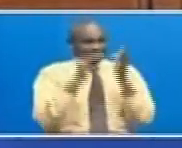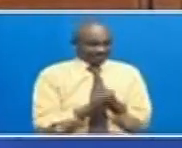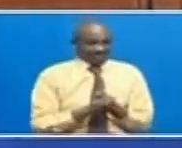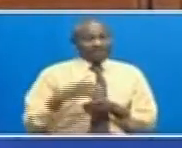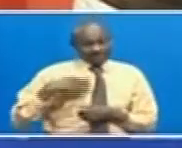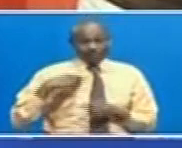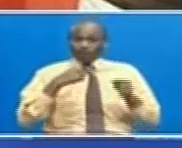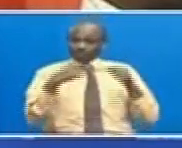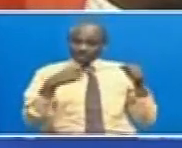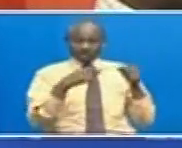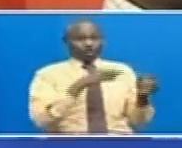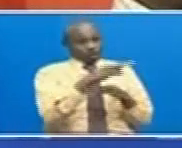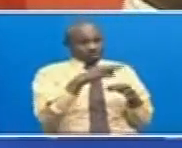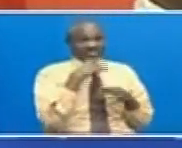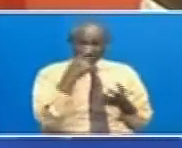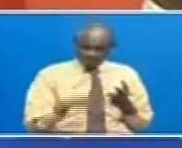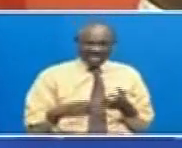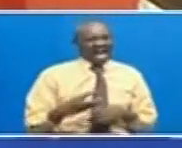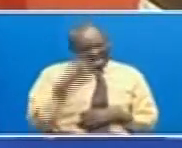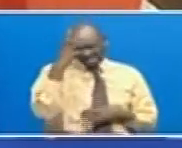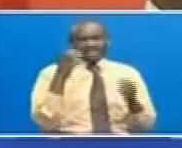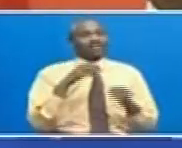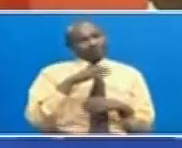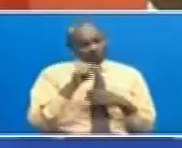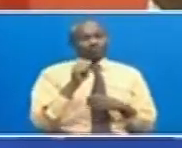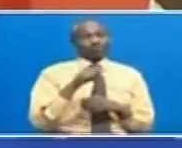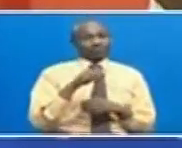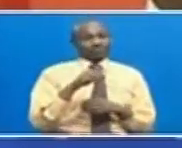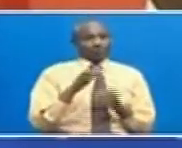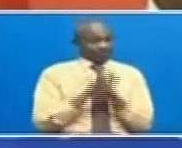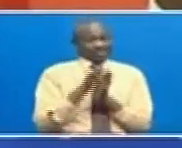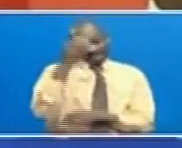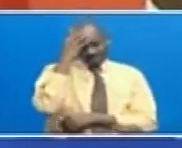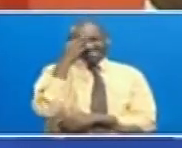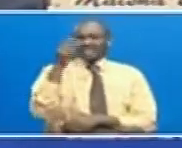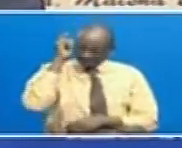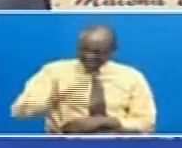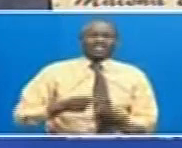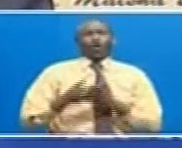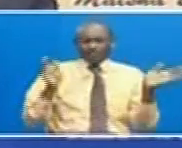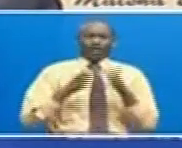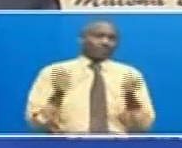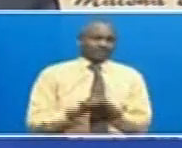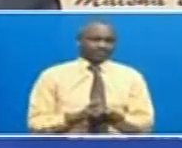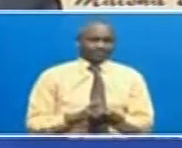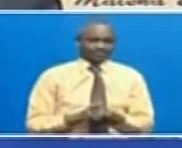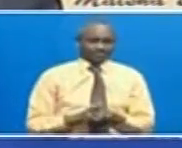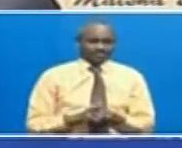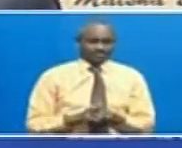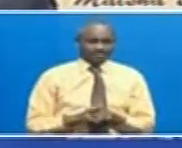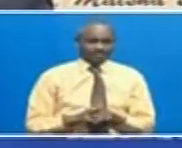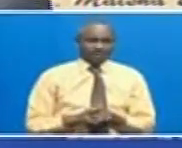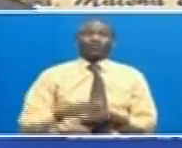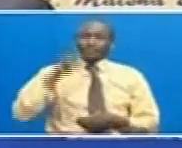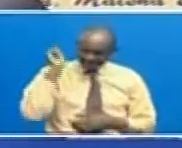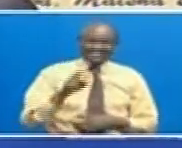katika upinzani sasa wanaonekana kukerwa na serikali na wanaitaka kuweka mambo hadharani. Kenyans will have to